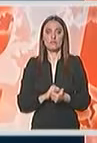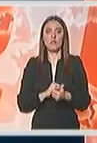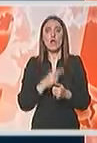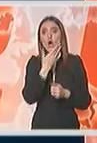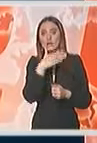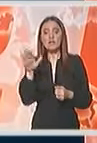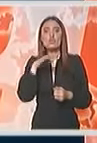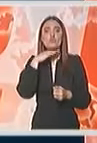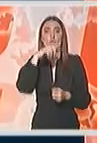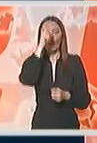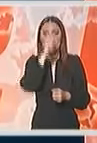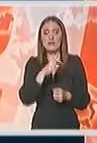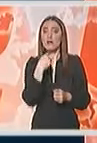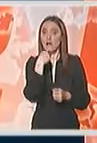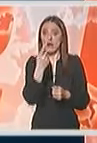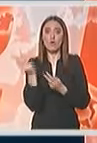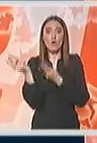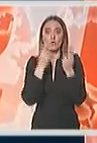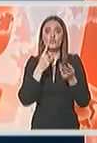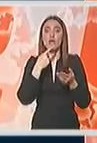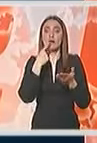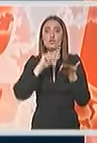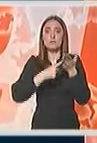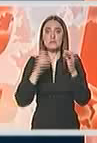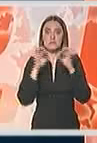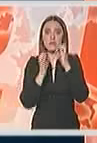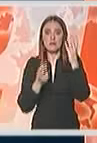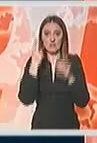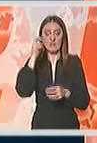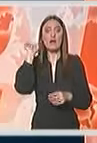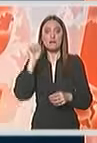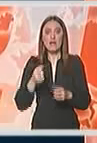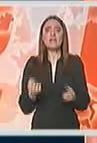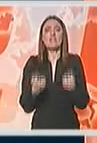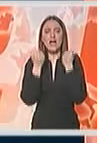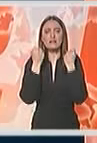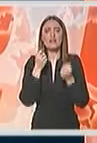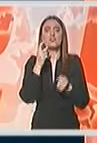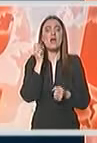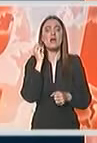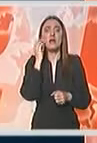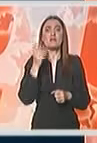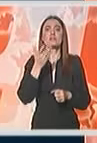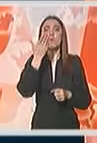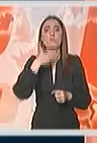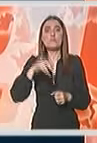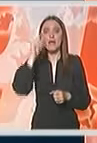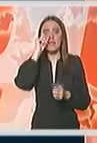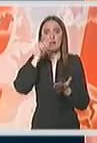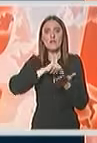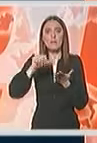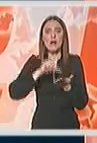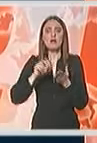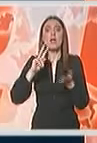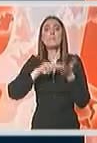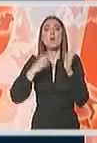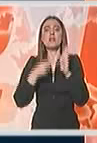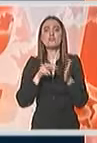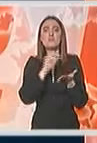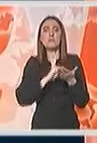Odlazeći guverner Radovan Jelašić rekao je gostujući u Kažiprstu B92 da mu je najteže padalo kada su uspehe Narodne banke